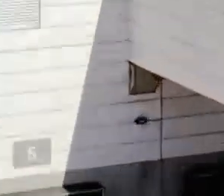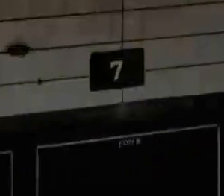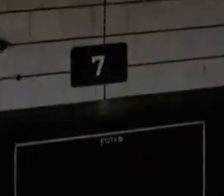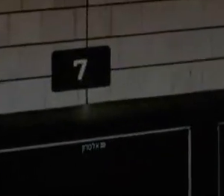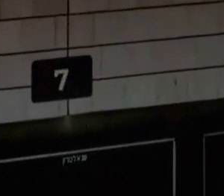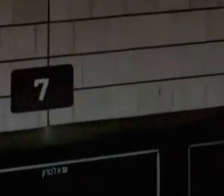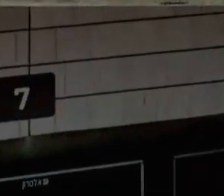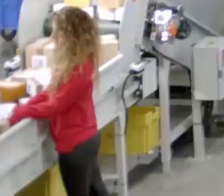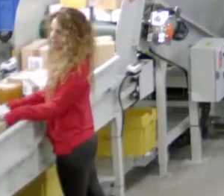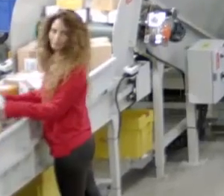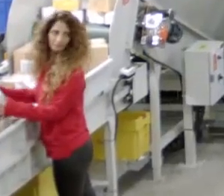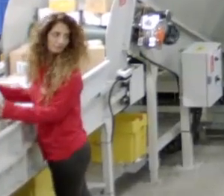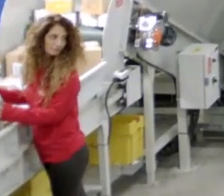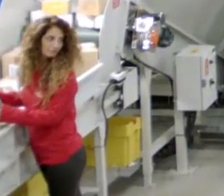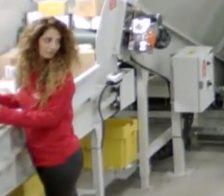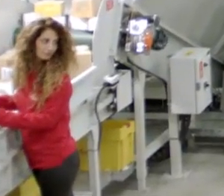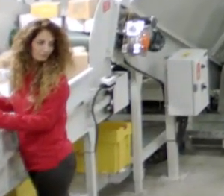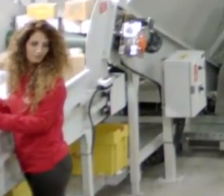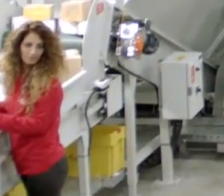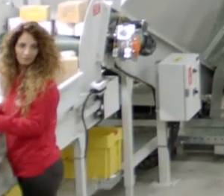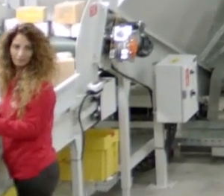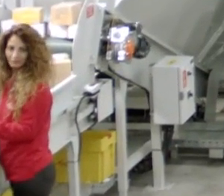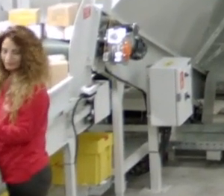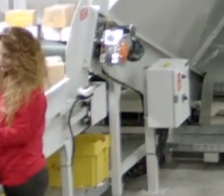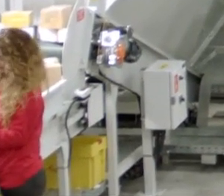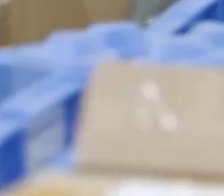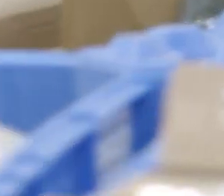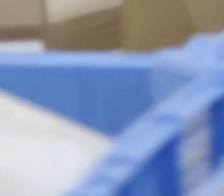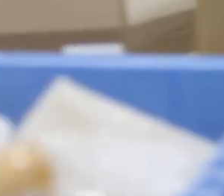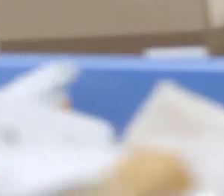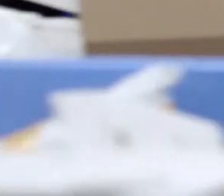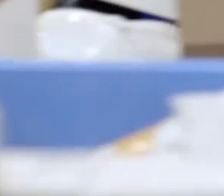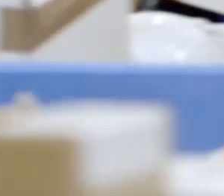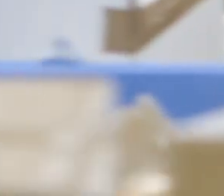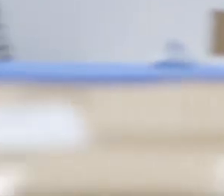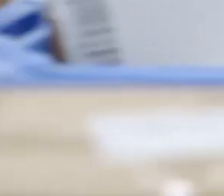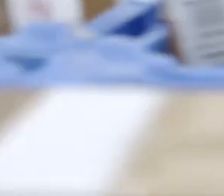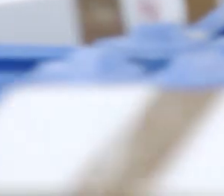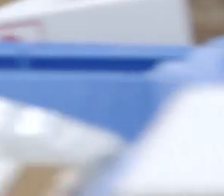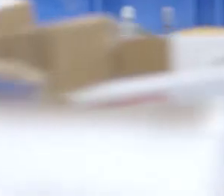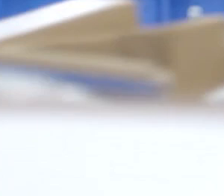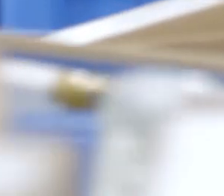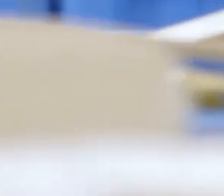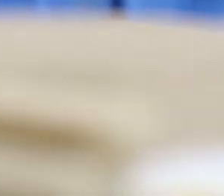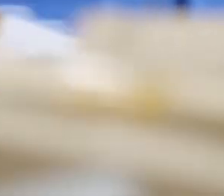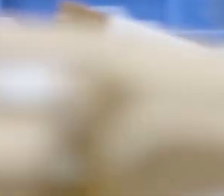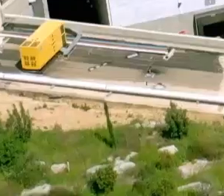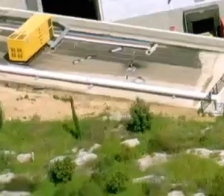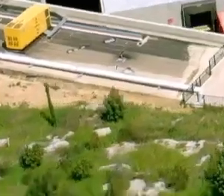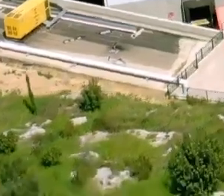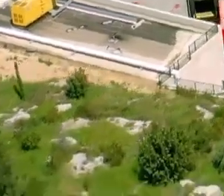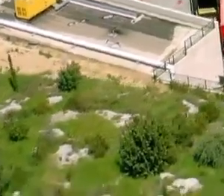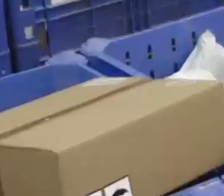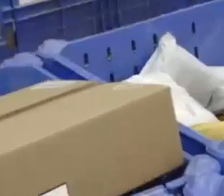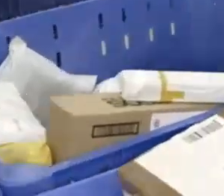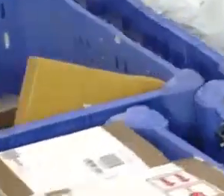שלך. תכירו את מרכז הסחר המקוון של דואר ישראל. זה מרכז המיון הארצי, אליו מגיעות כל